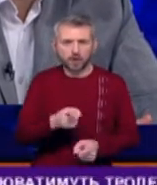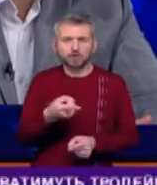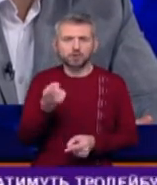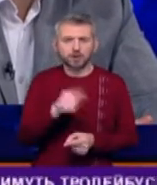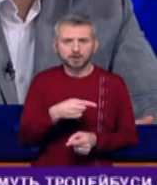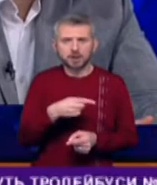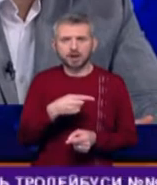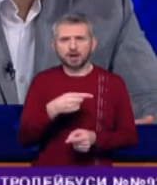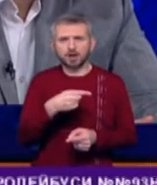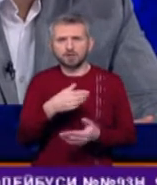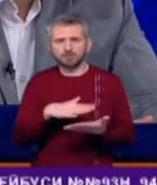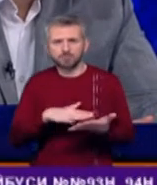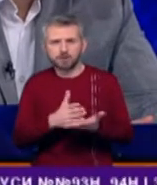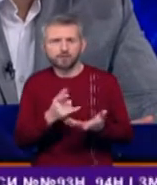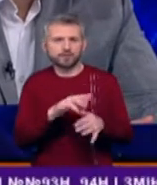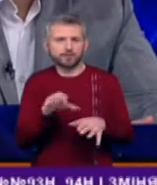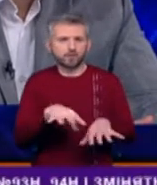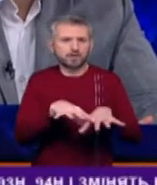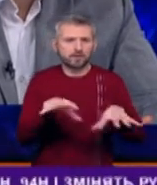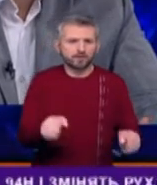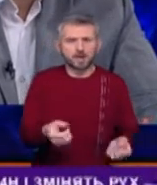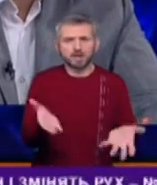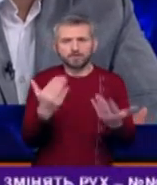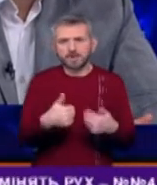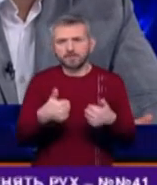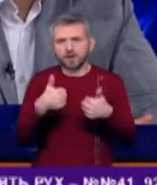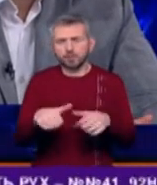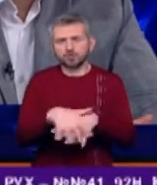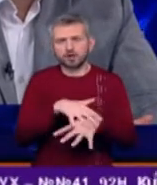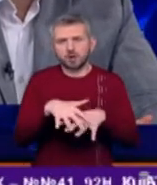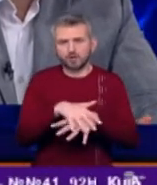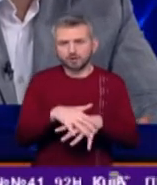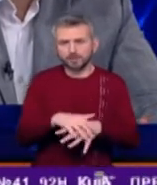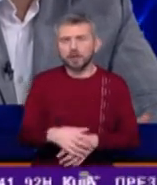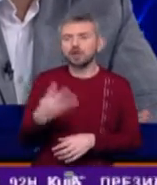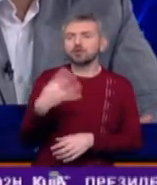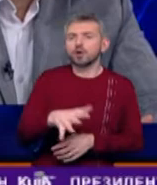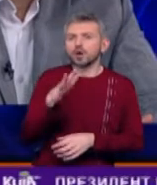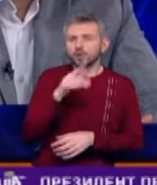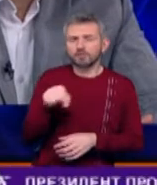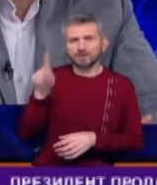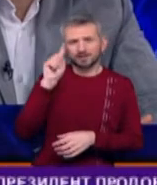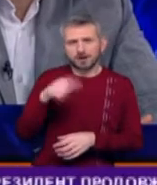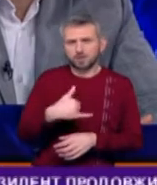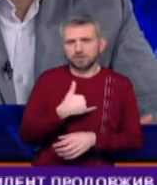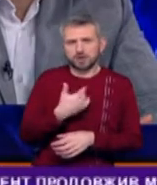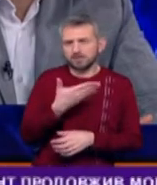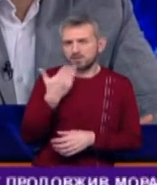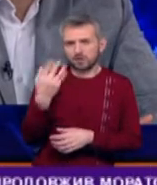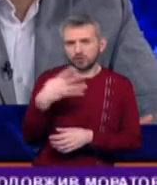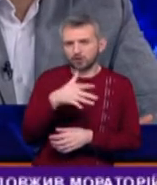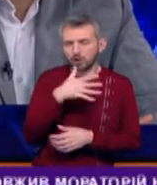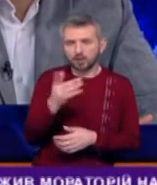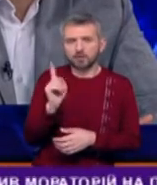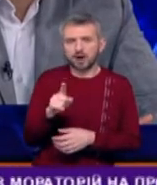всі Палестину, все завоювали, і давайте хороший народ. Ну, 40 років, ви знаєте, в нас не дуже так багато є 40 років, але, в